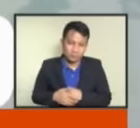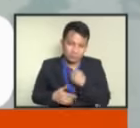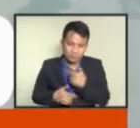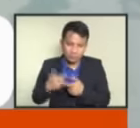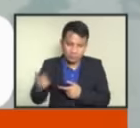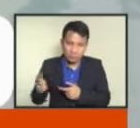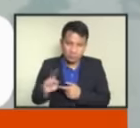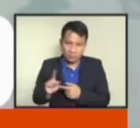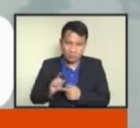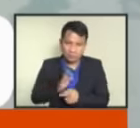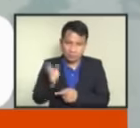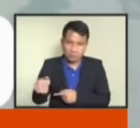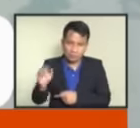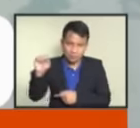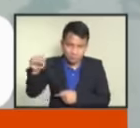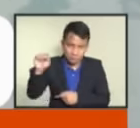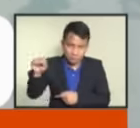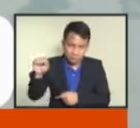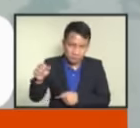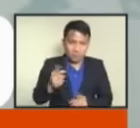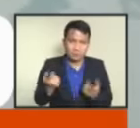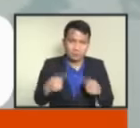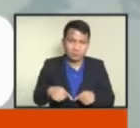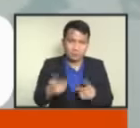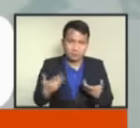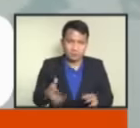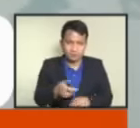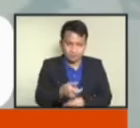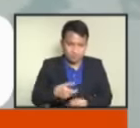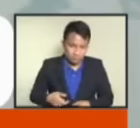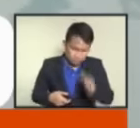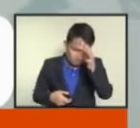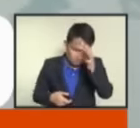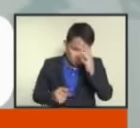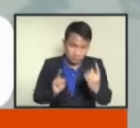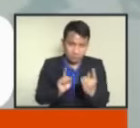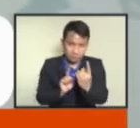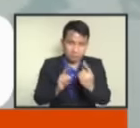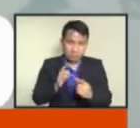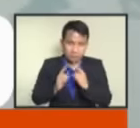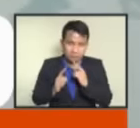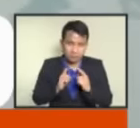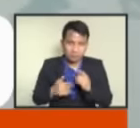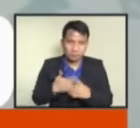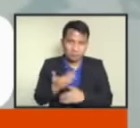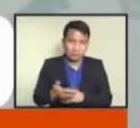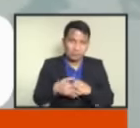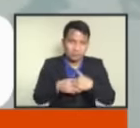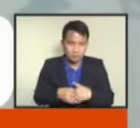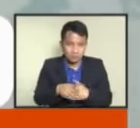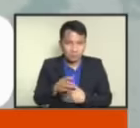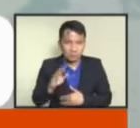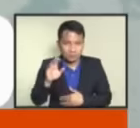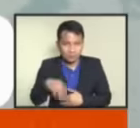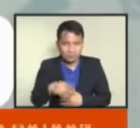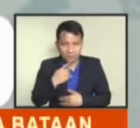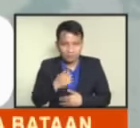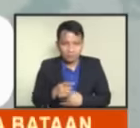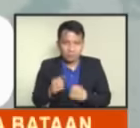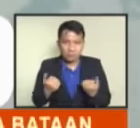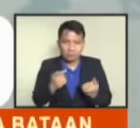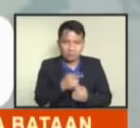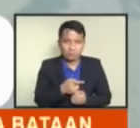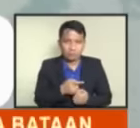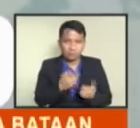siya. Sa paan, pagdating mo, kumatok ng pinto? Kumatok po ako. Wala, yung tatay niya sir, shake hands, gano'n, nine times. Opo, okay. Sabi ko, sabi niya, ano, hindi pa